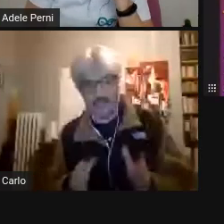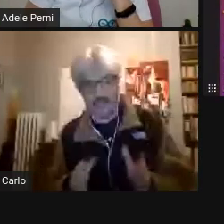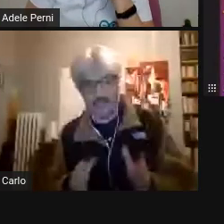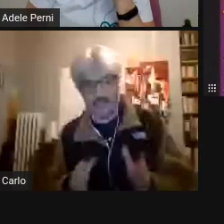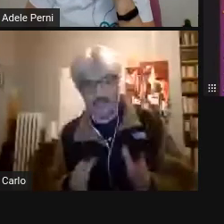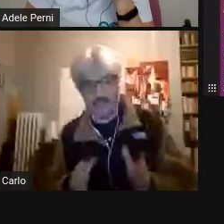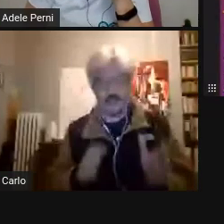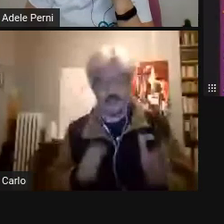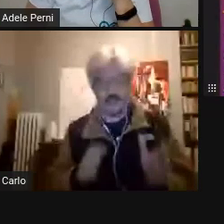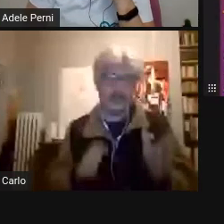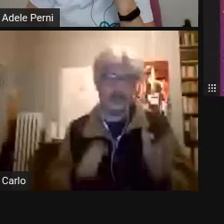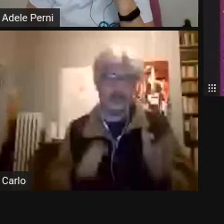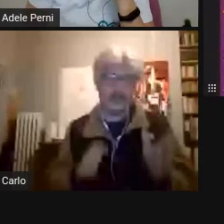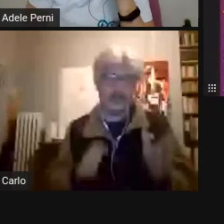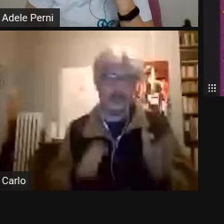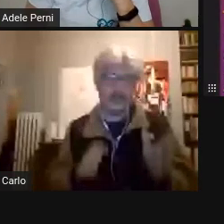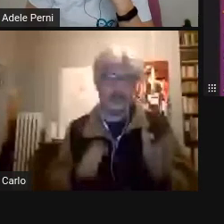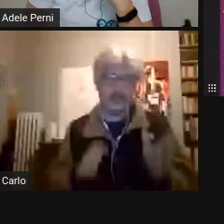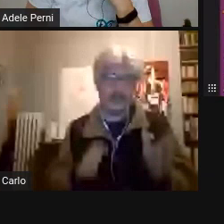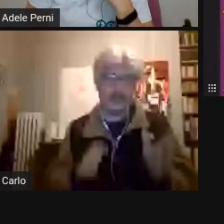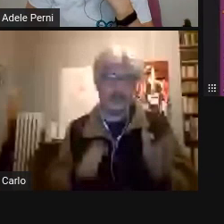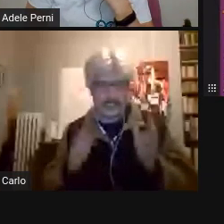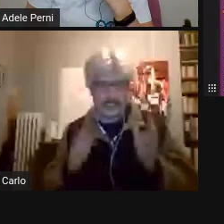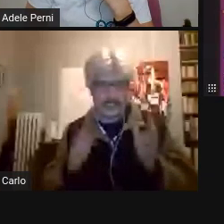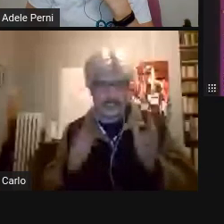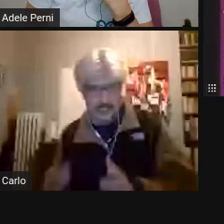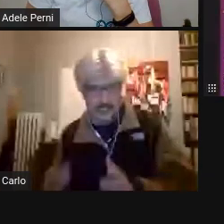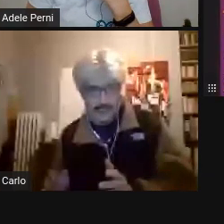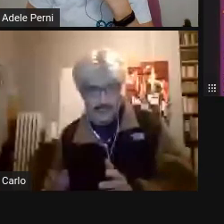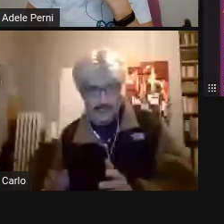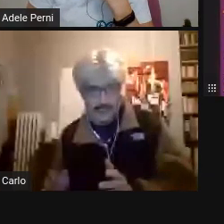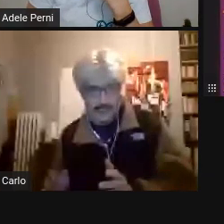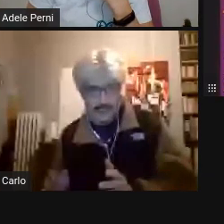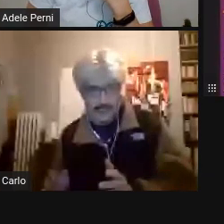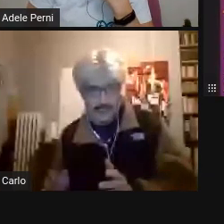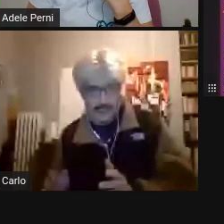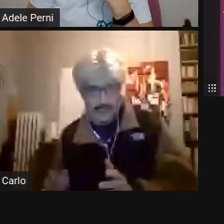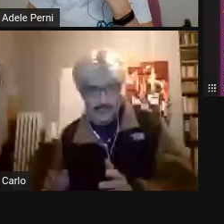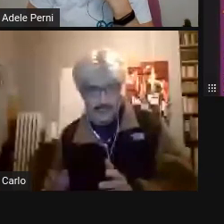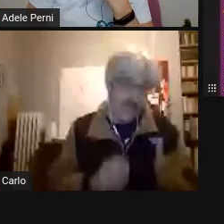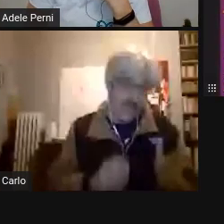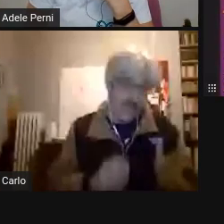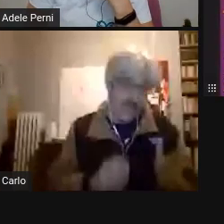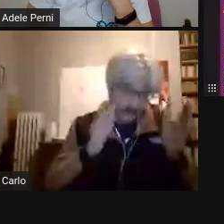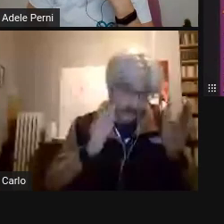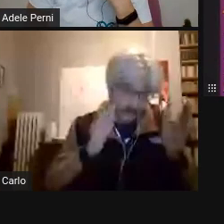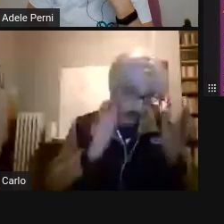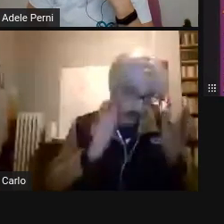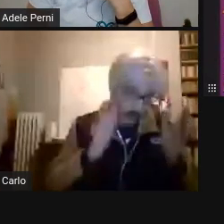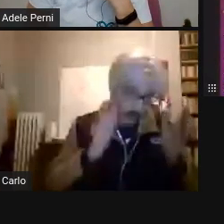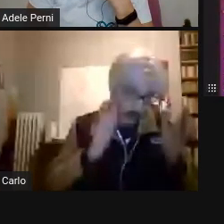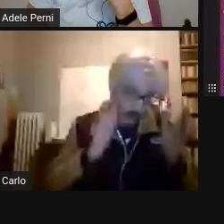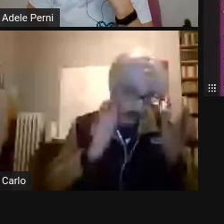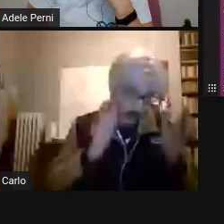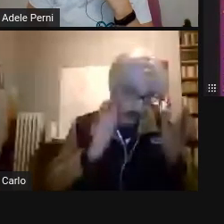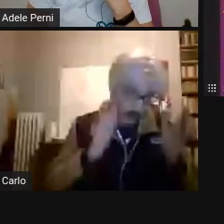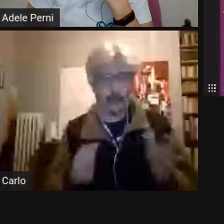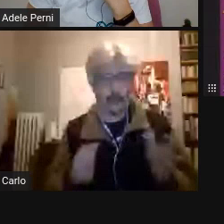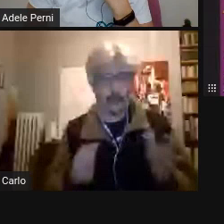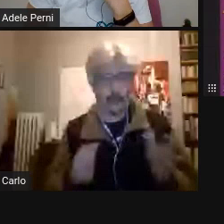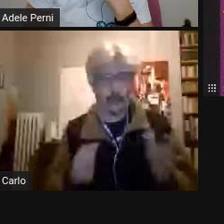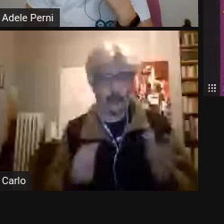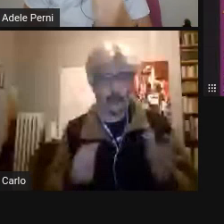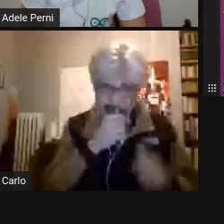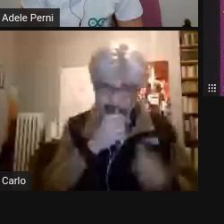passati di nuovo da una soluzione che pesava 10 chili e costava quasi un migliaio di euro